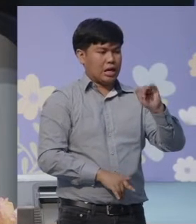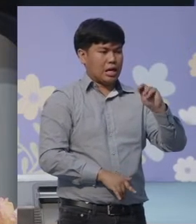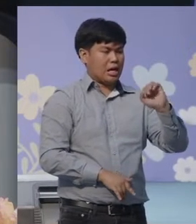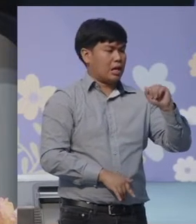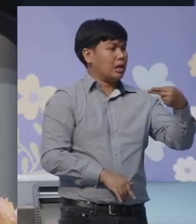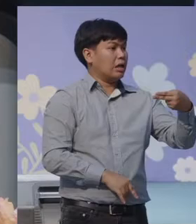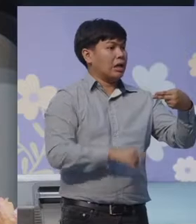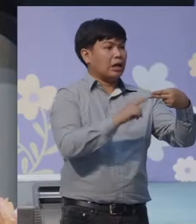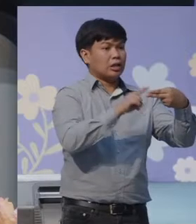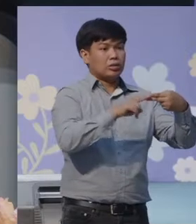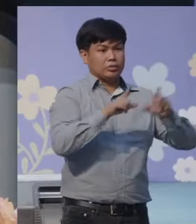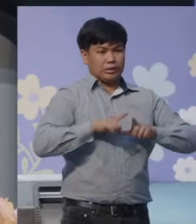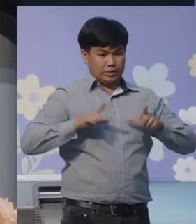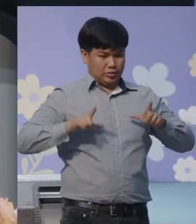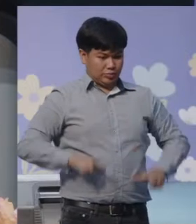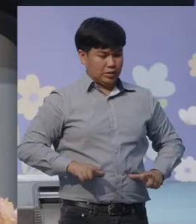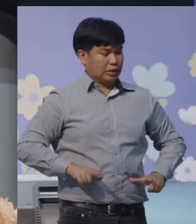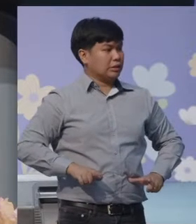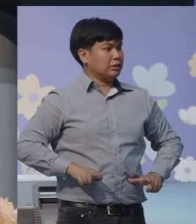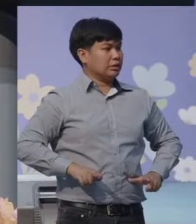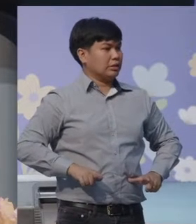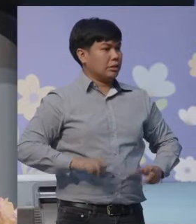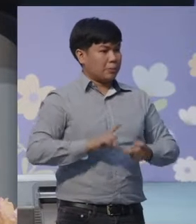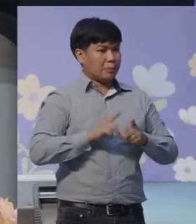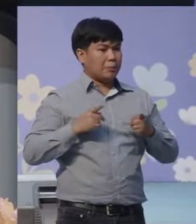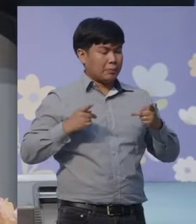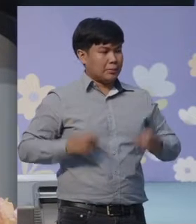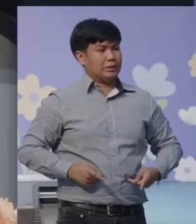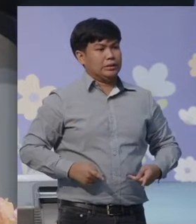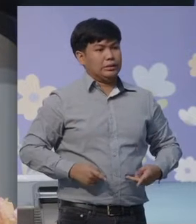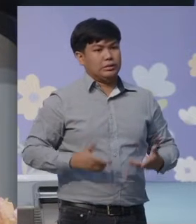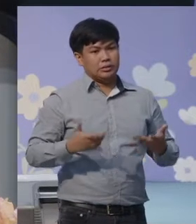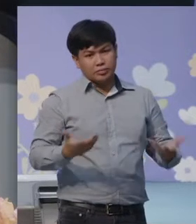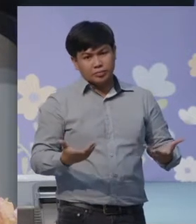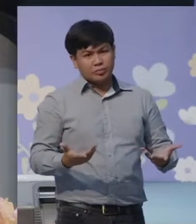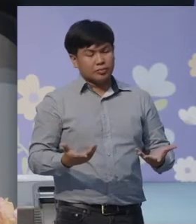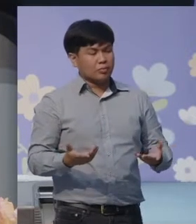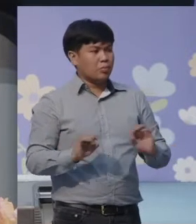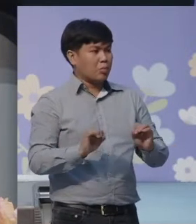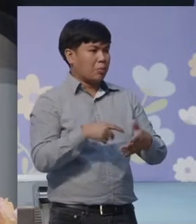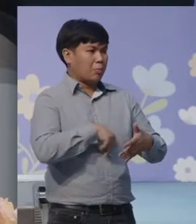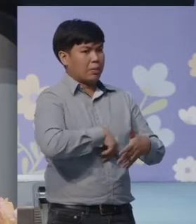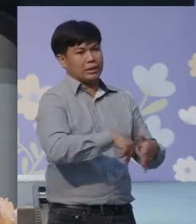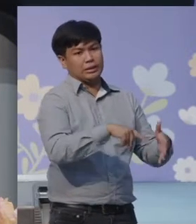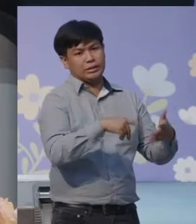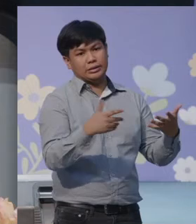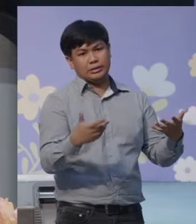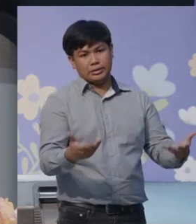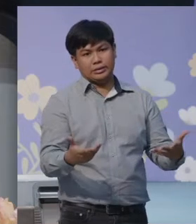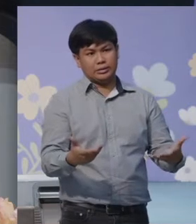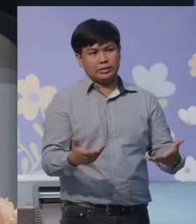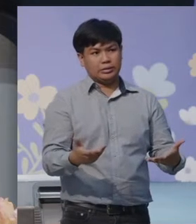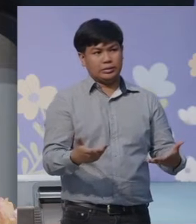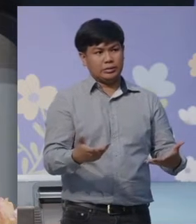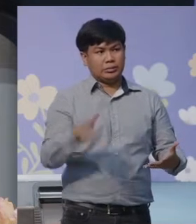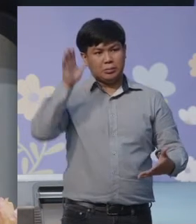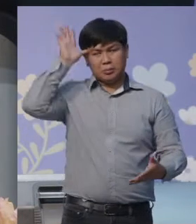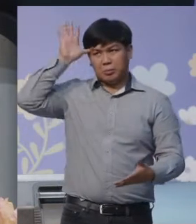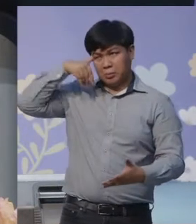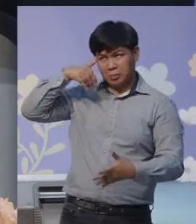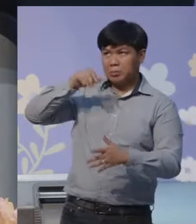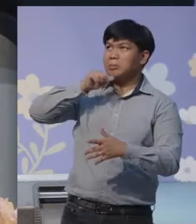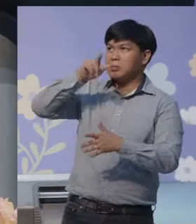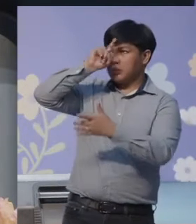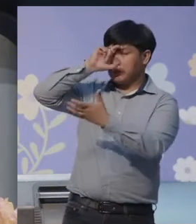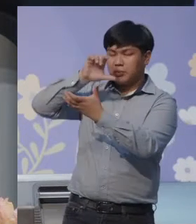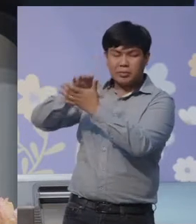tribo ni Levite, no? At si Elkanah ay sumuway sa disenyo